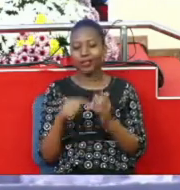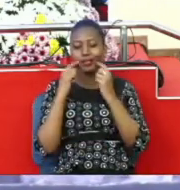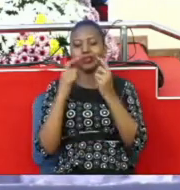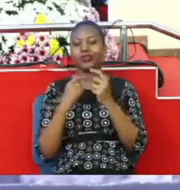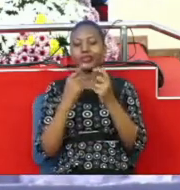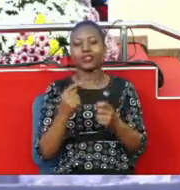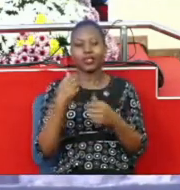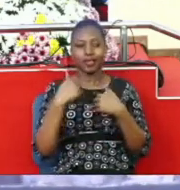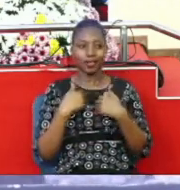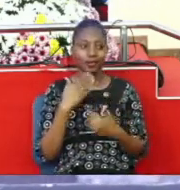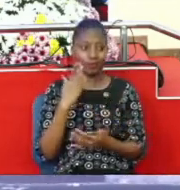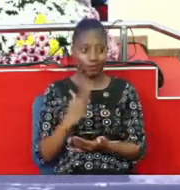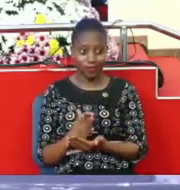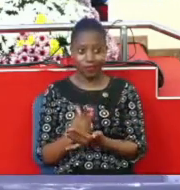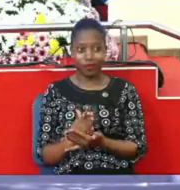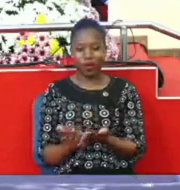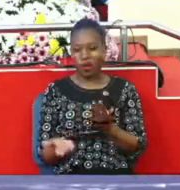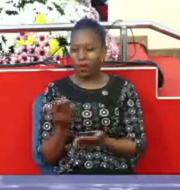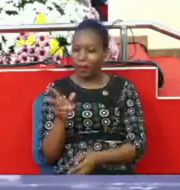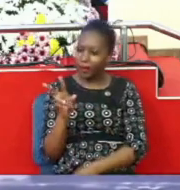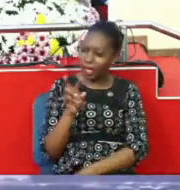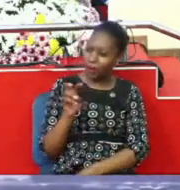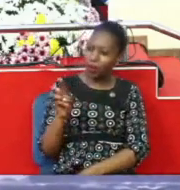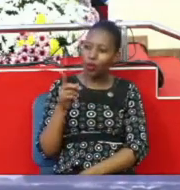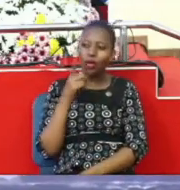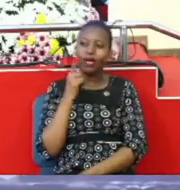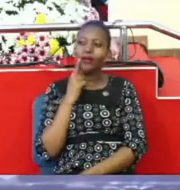Kuangalia, kutamani, kufikiria,